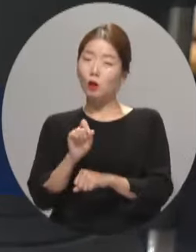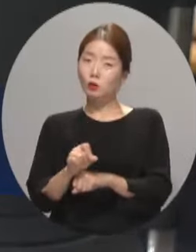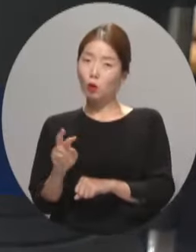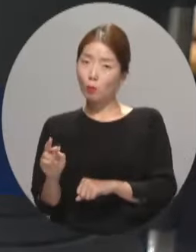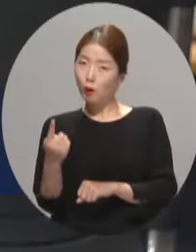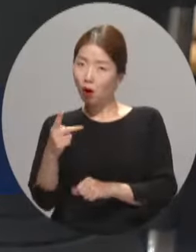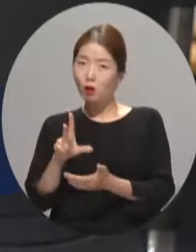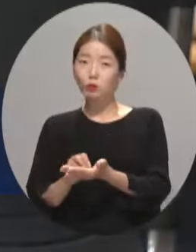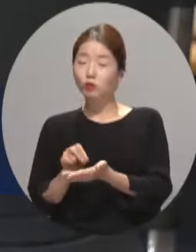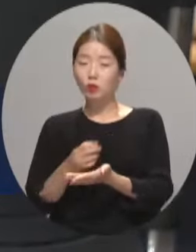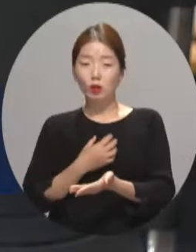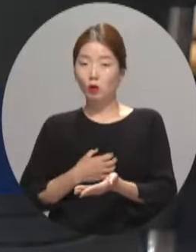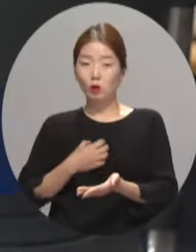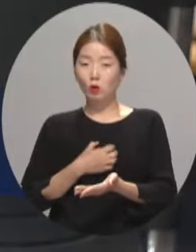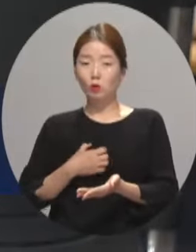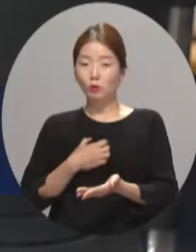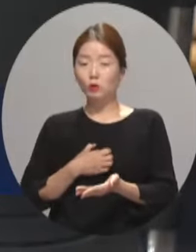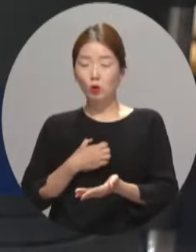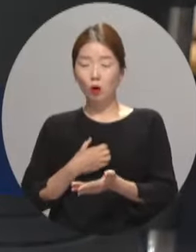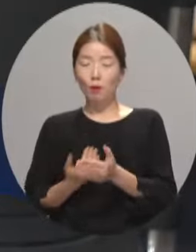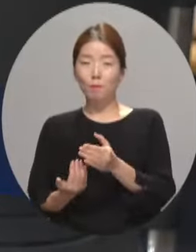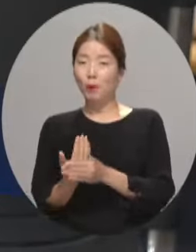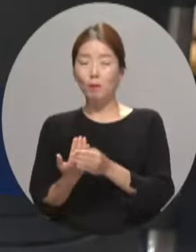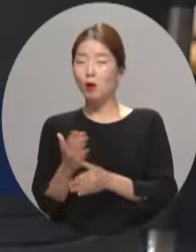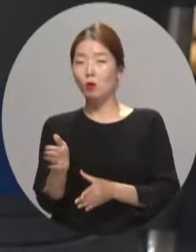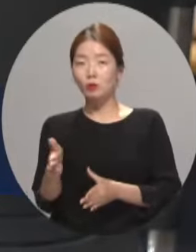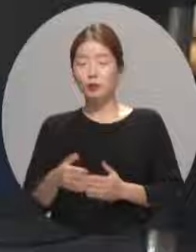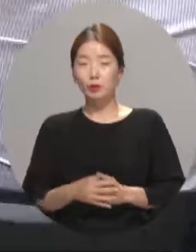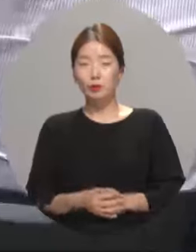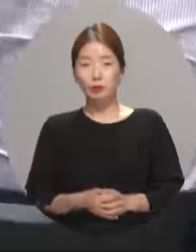공백은 걱정하시는 것처럼 그렇게 일어나지 않는다.